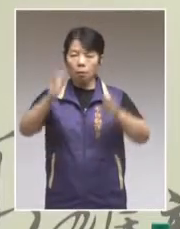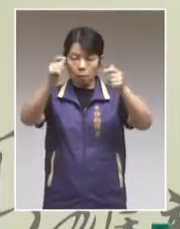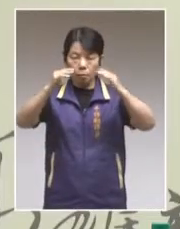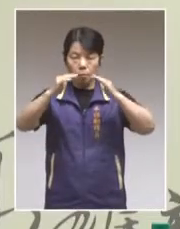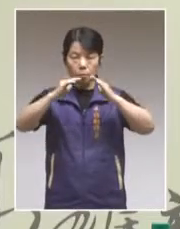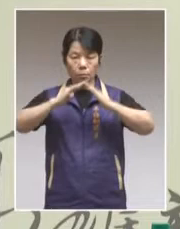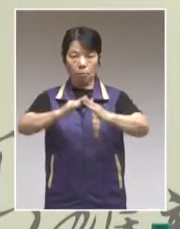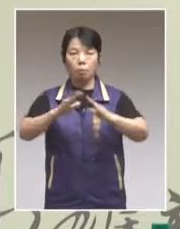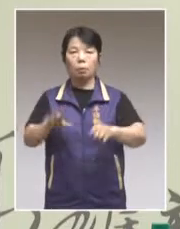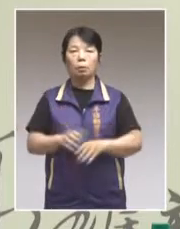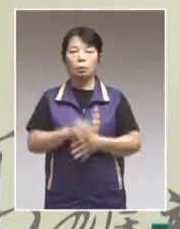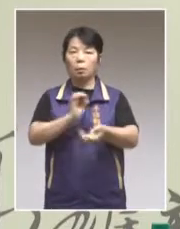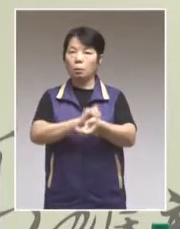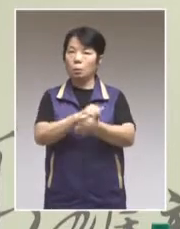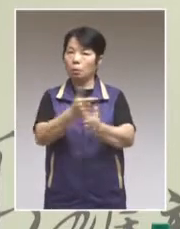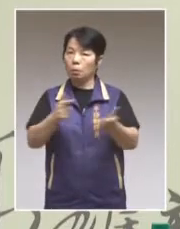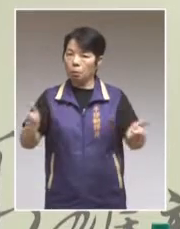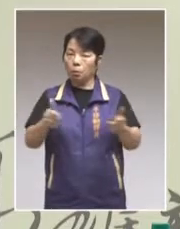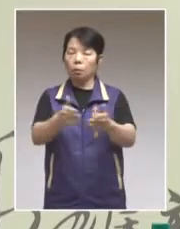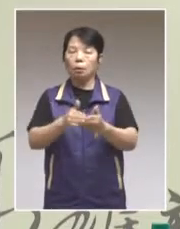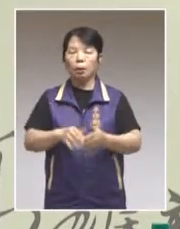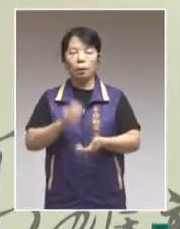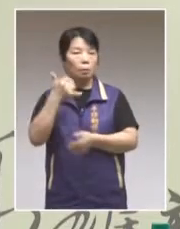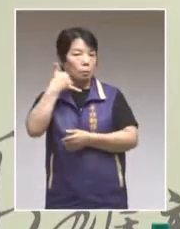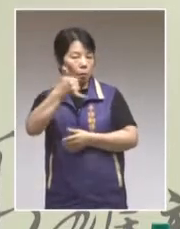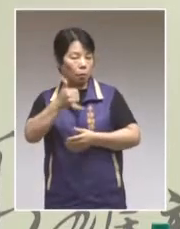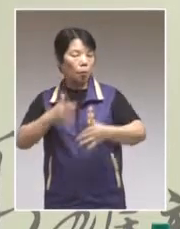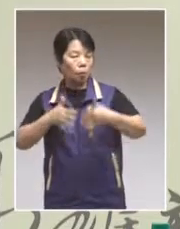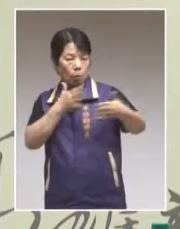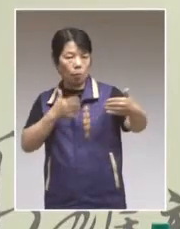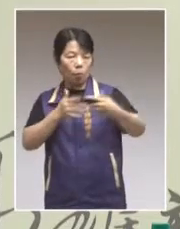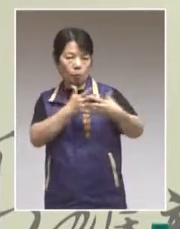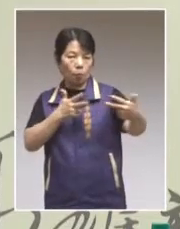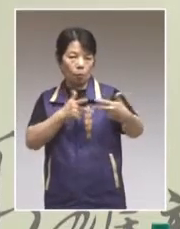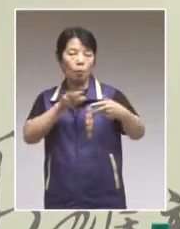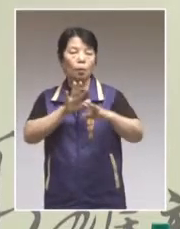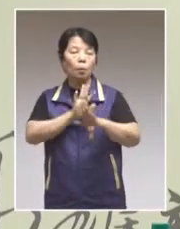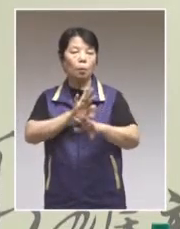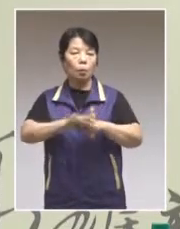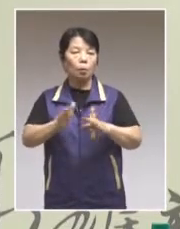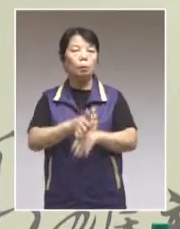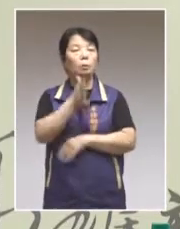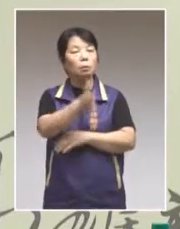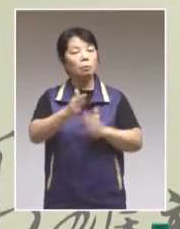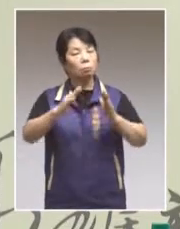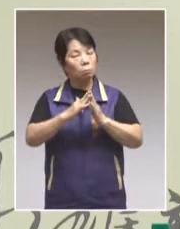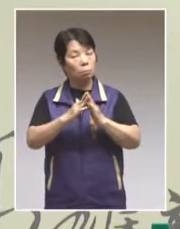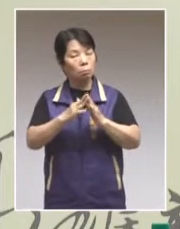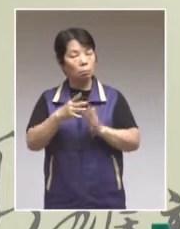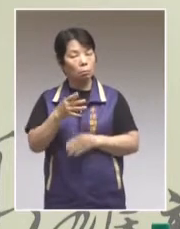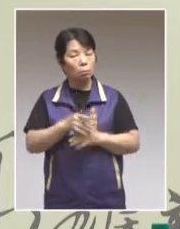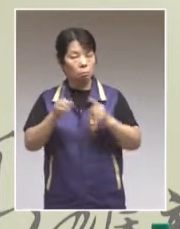话来做一些初步的询问。简单讲，就念到我贵的人，好